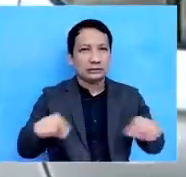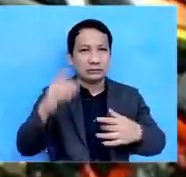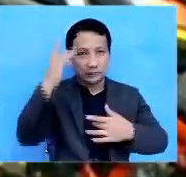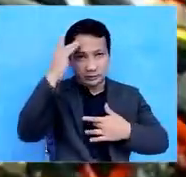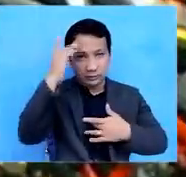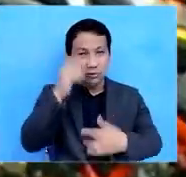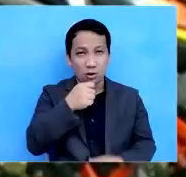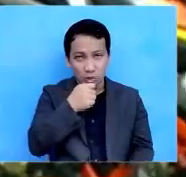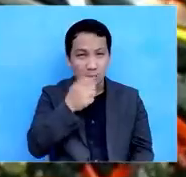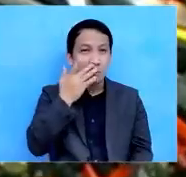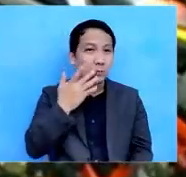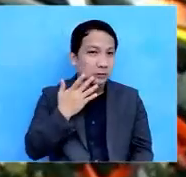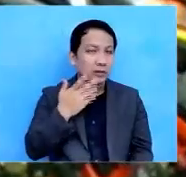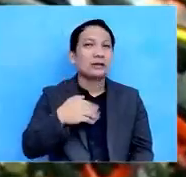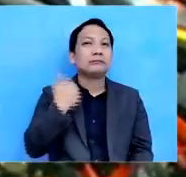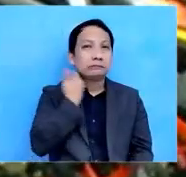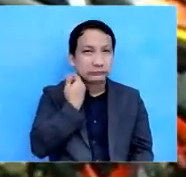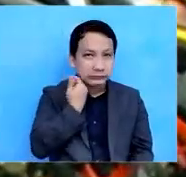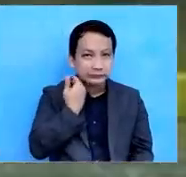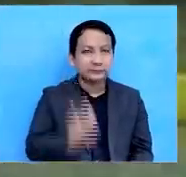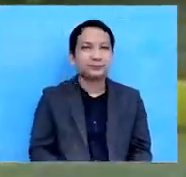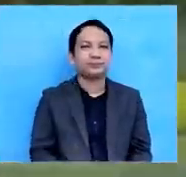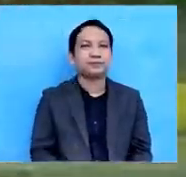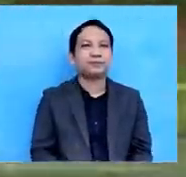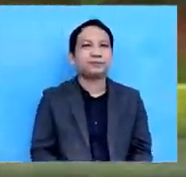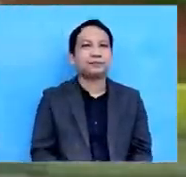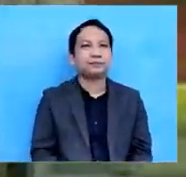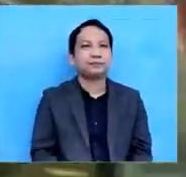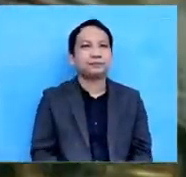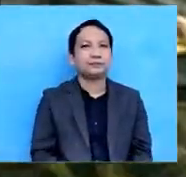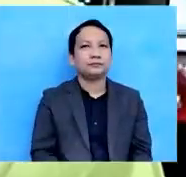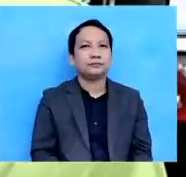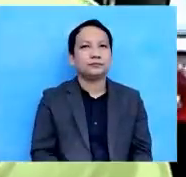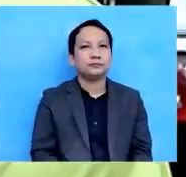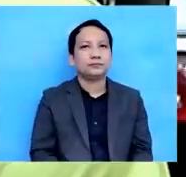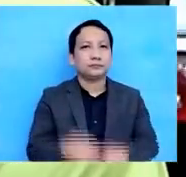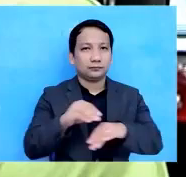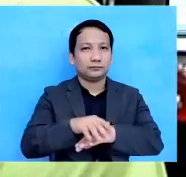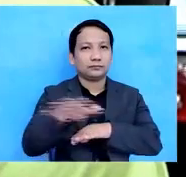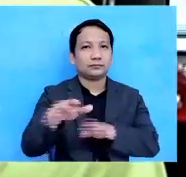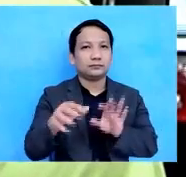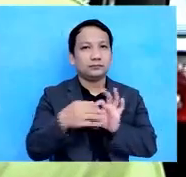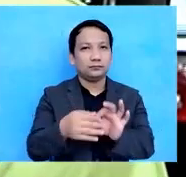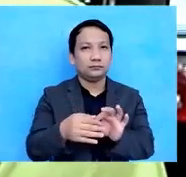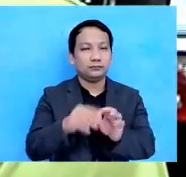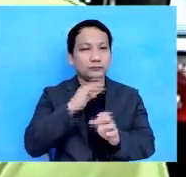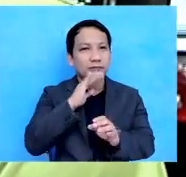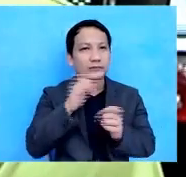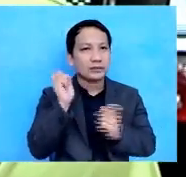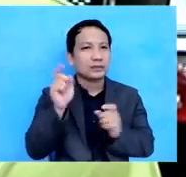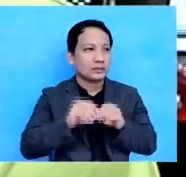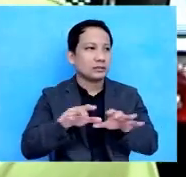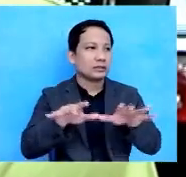ng ubo, sipon at trangkaso. Yun nga, nagiging susceptible tayo dun sa infection. Yung mga mikrobyo mabilis dumami